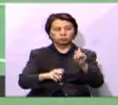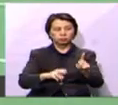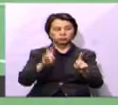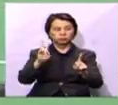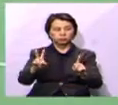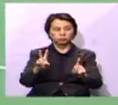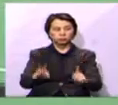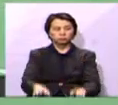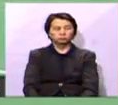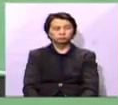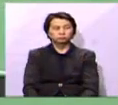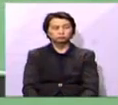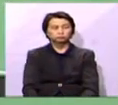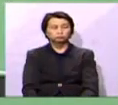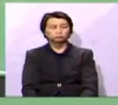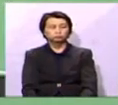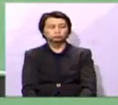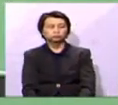1-2.